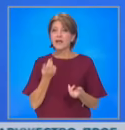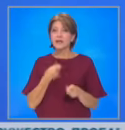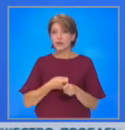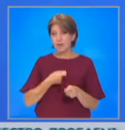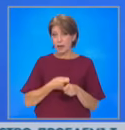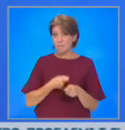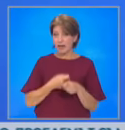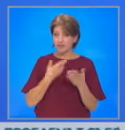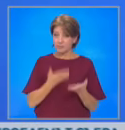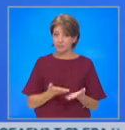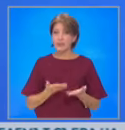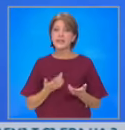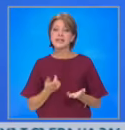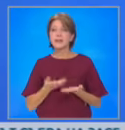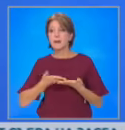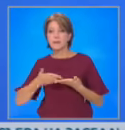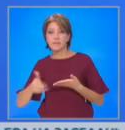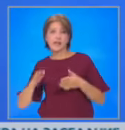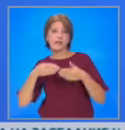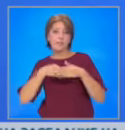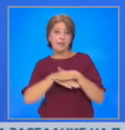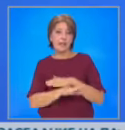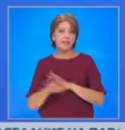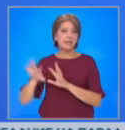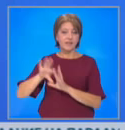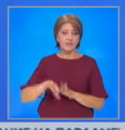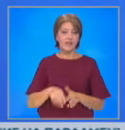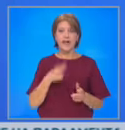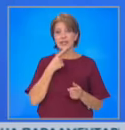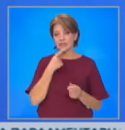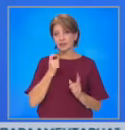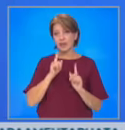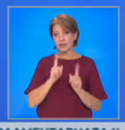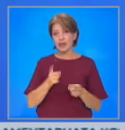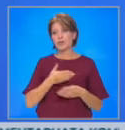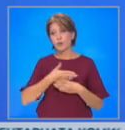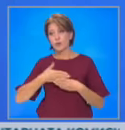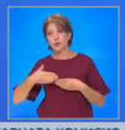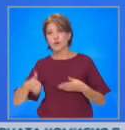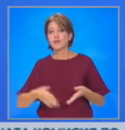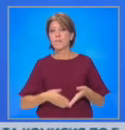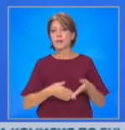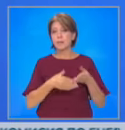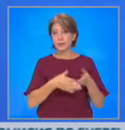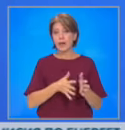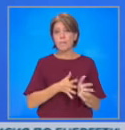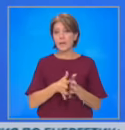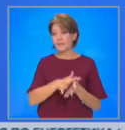защото само така ще предотвратим мигрантска вълна. Затова трябва да продължим да подкрепяме населението на